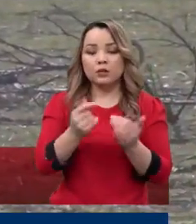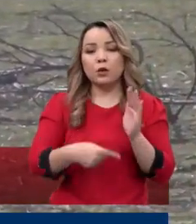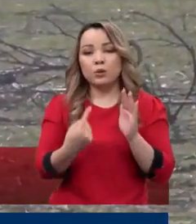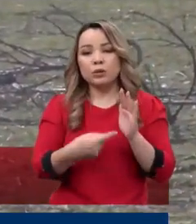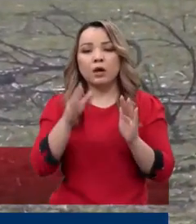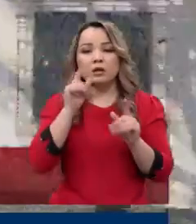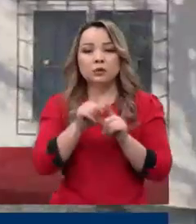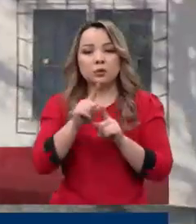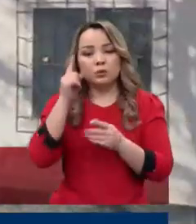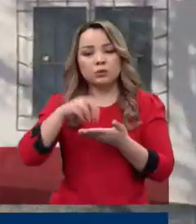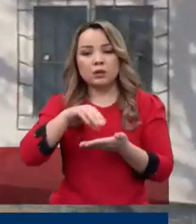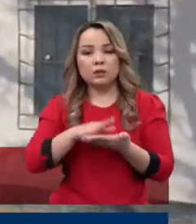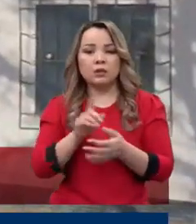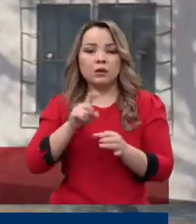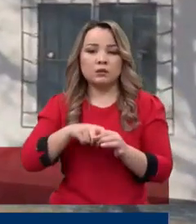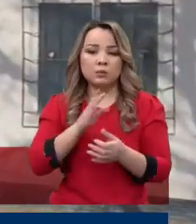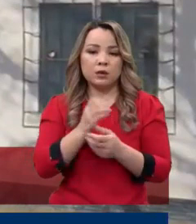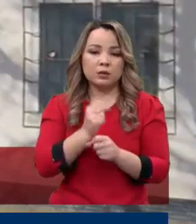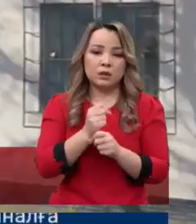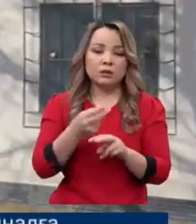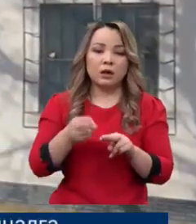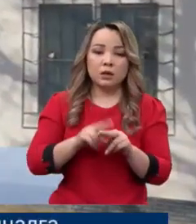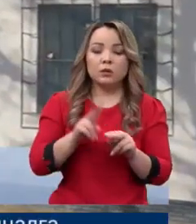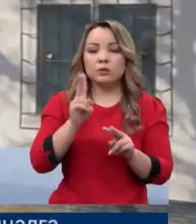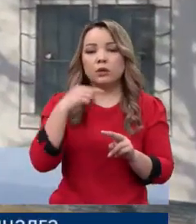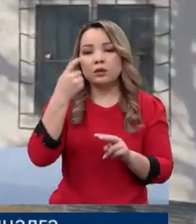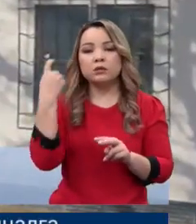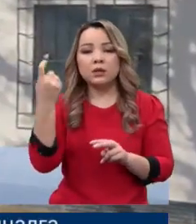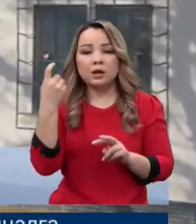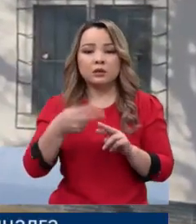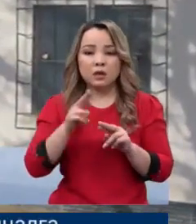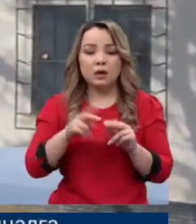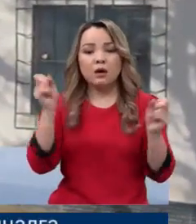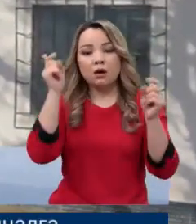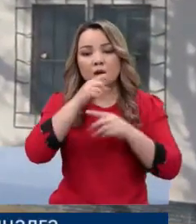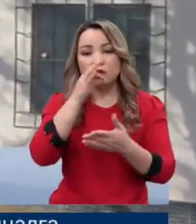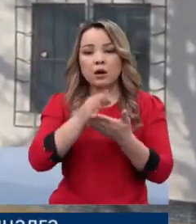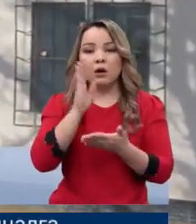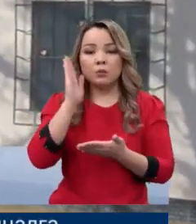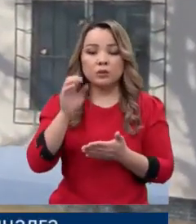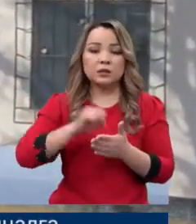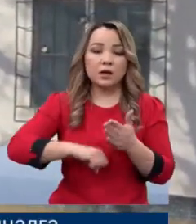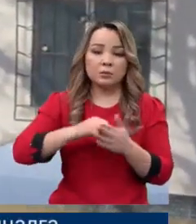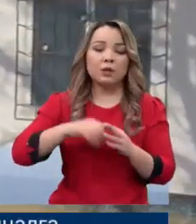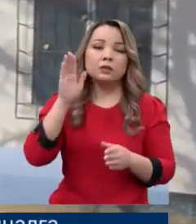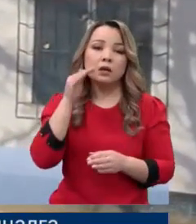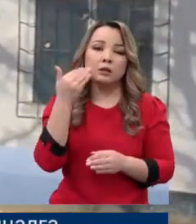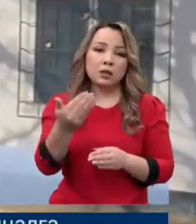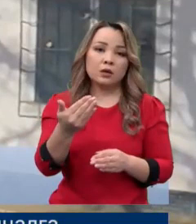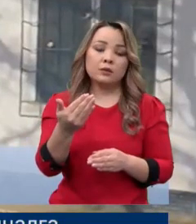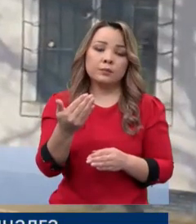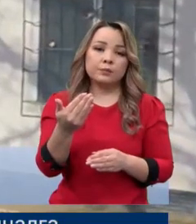ретінде құрықтапты. Бұл иттің жалпы негізі кімге тиесілі екені тағы да анықталуда. Себебі бұл иттің